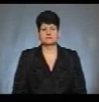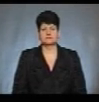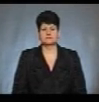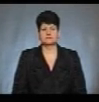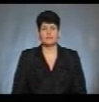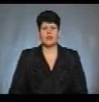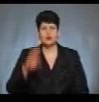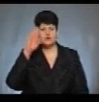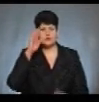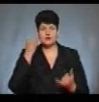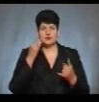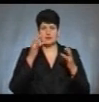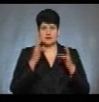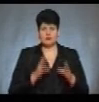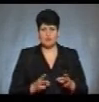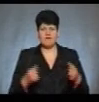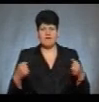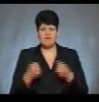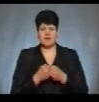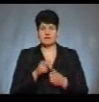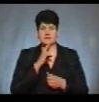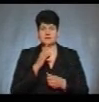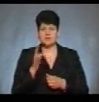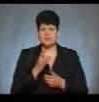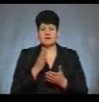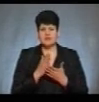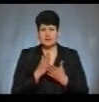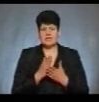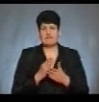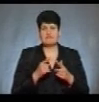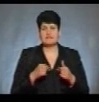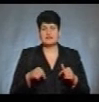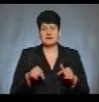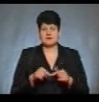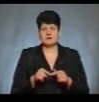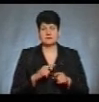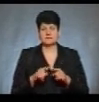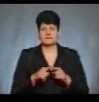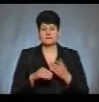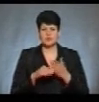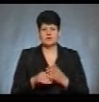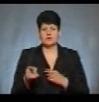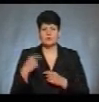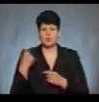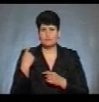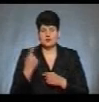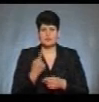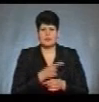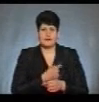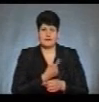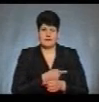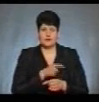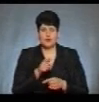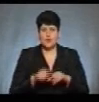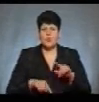Чоловік, який сьогодні травмувався в аварії на Кременеччині, знаходиться у відділенні невідкладних станів Тернопільської обласної університетської лікарні.